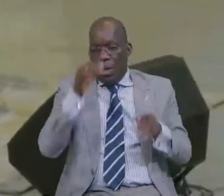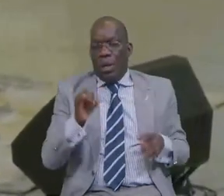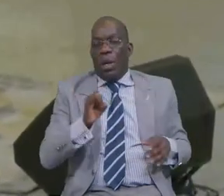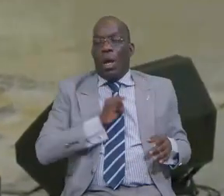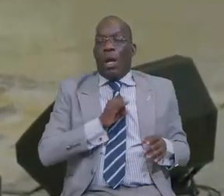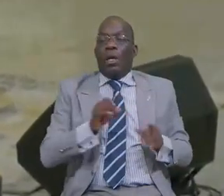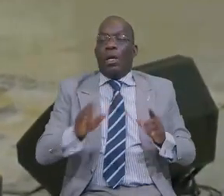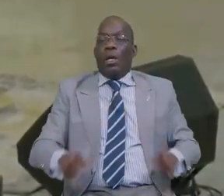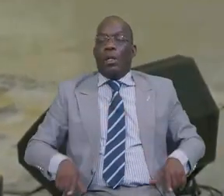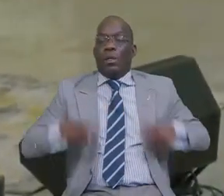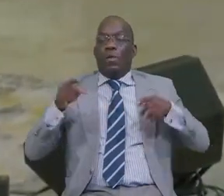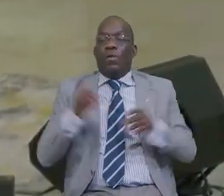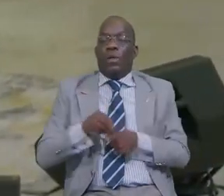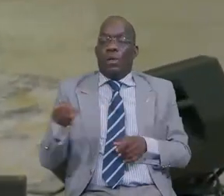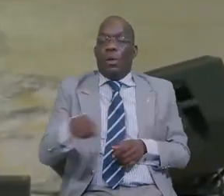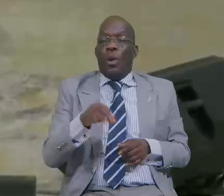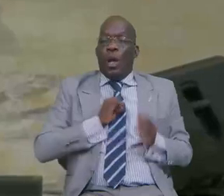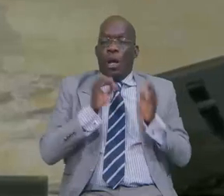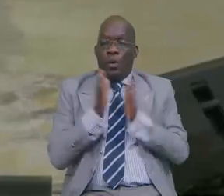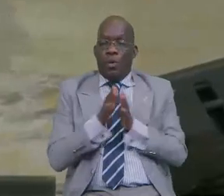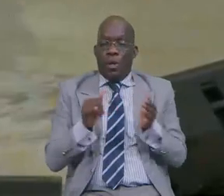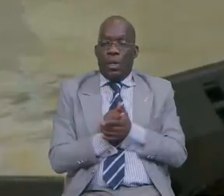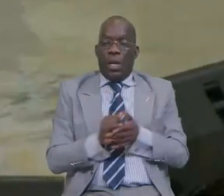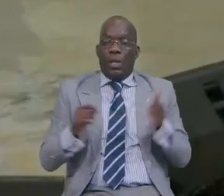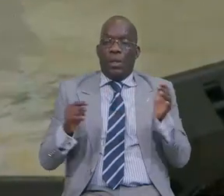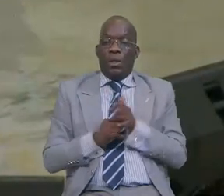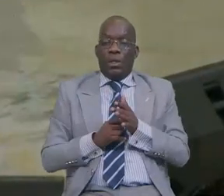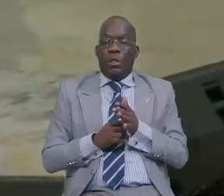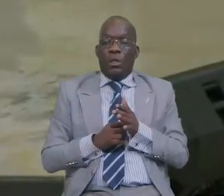eux. Je prie que ce ministère